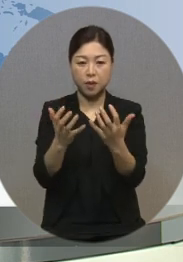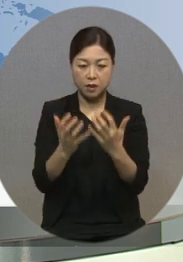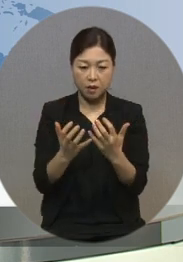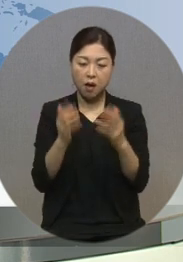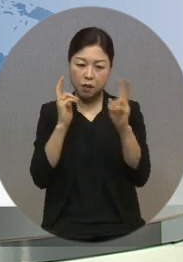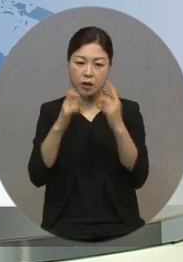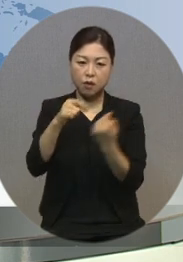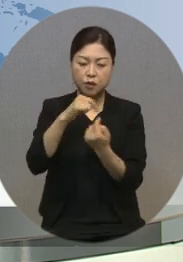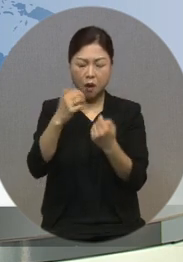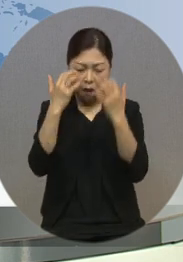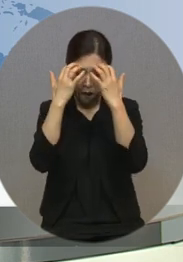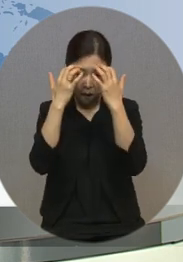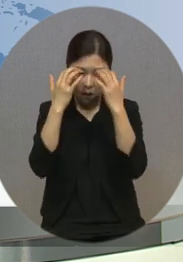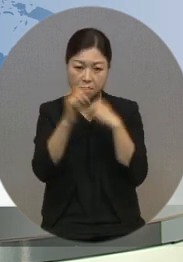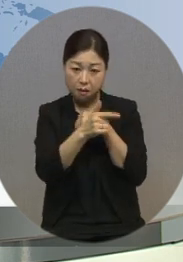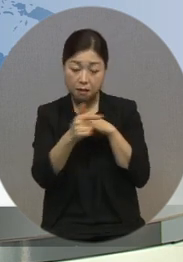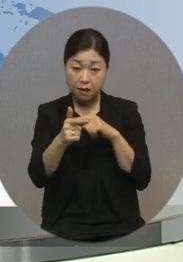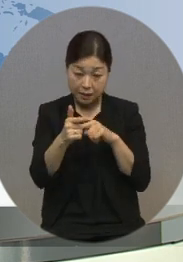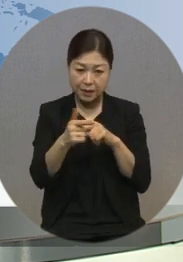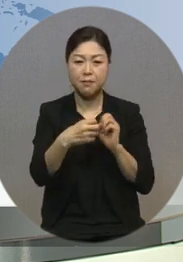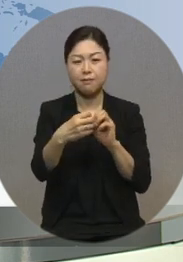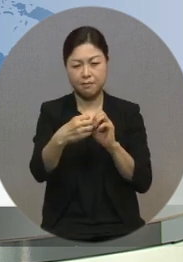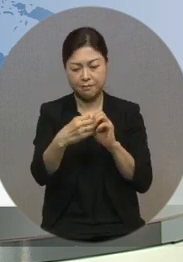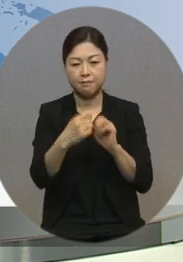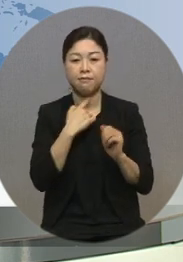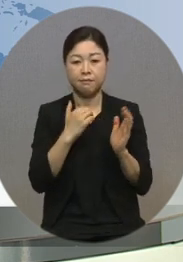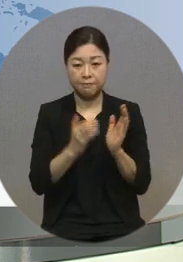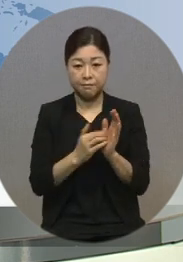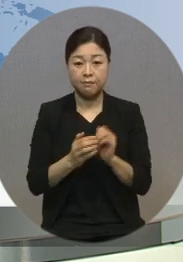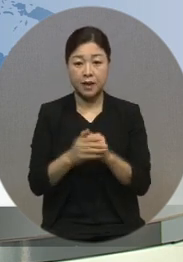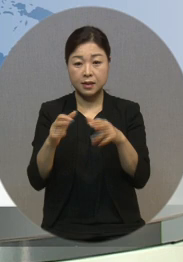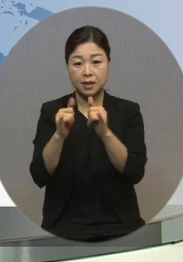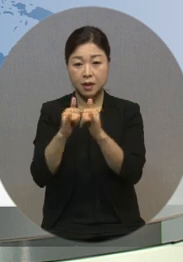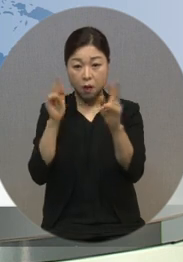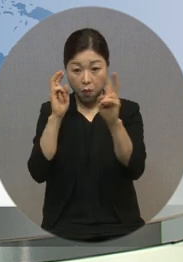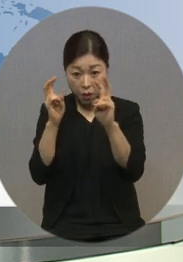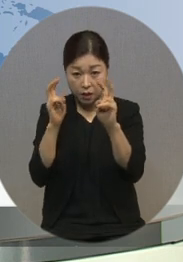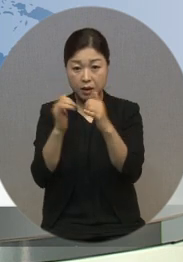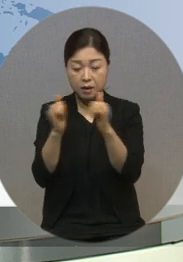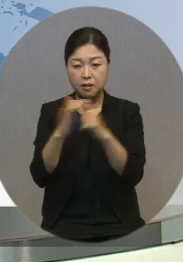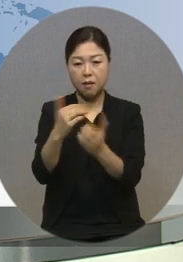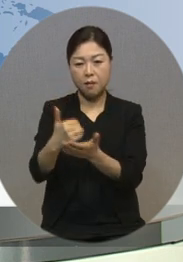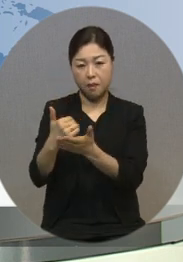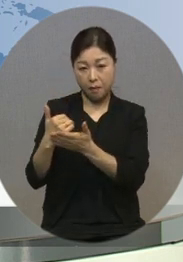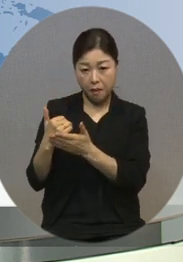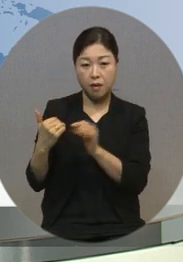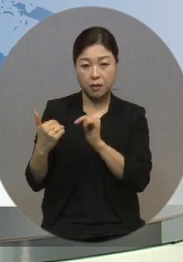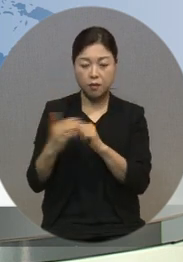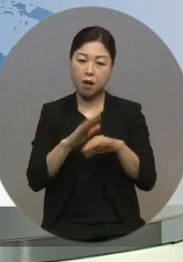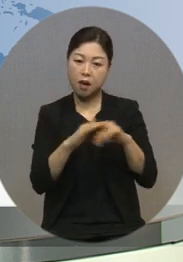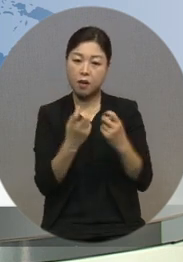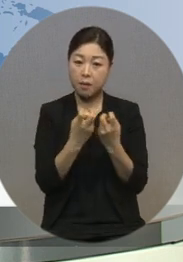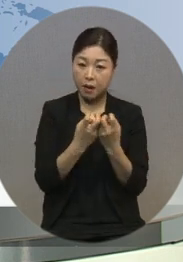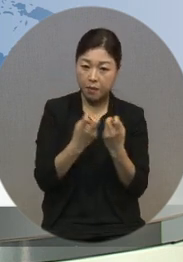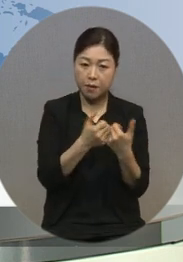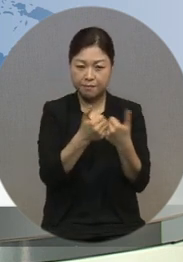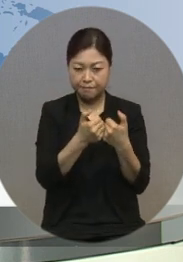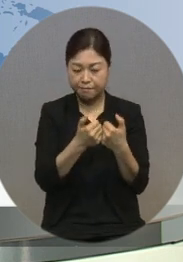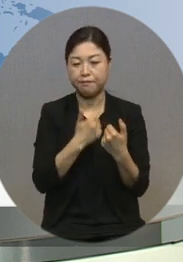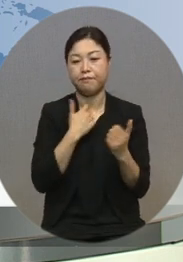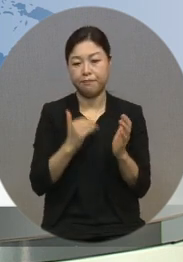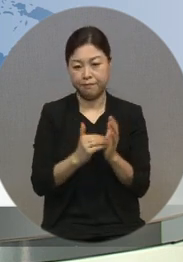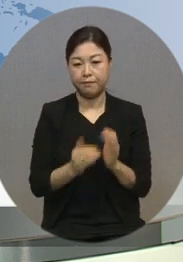개최했습니다. 이날 행사는 장애인기업인들의 건의사항을 듣고 관계기관과 해결 방안에 대한 의견을 나누는